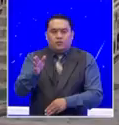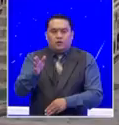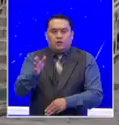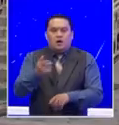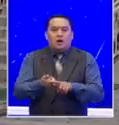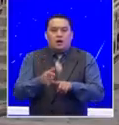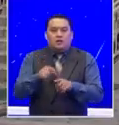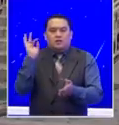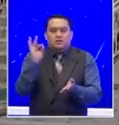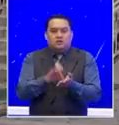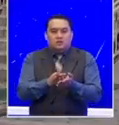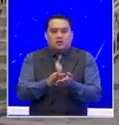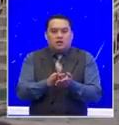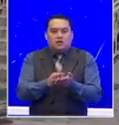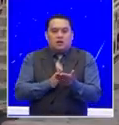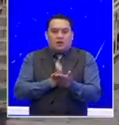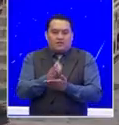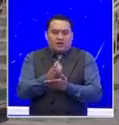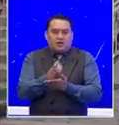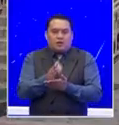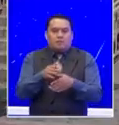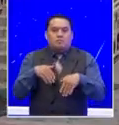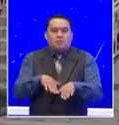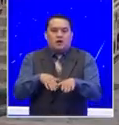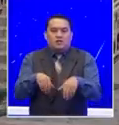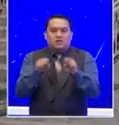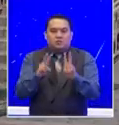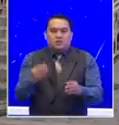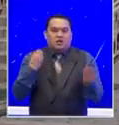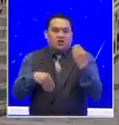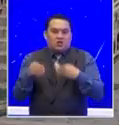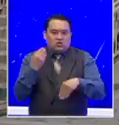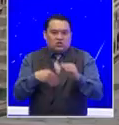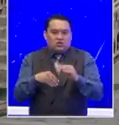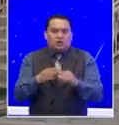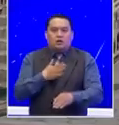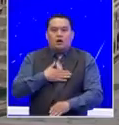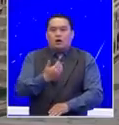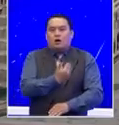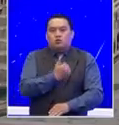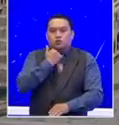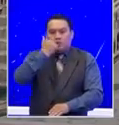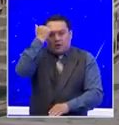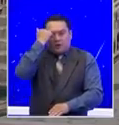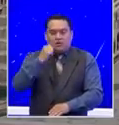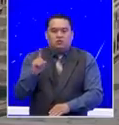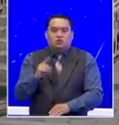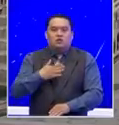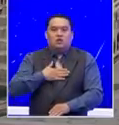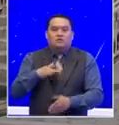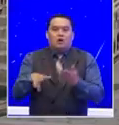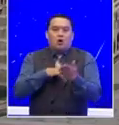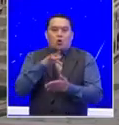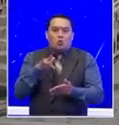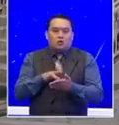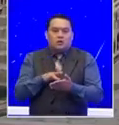В будущем этот цех будет ориентирован именно по пошиву спецодежды. И я хочу поблагодарить именно нашего